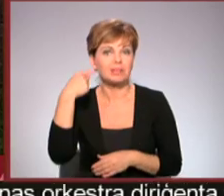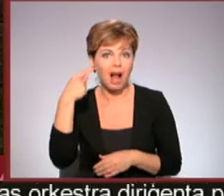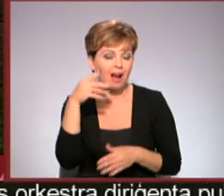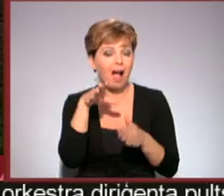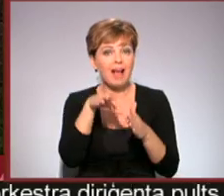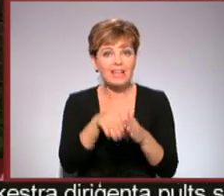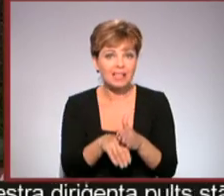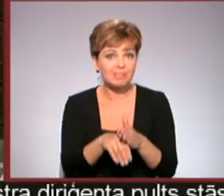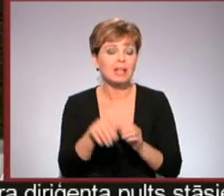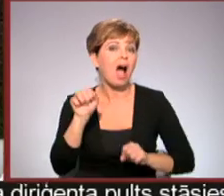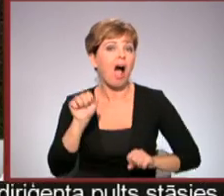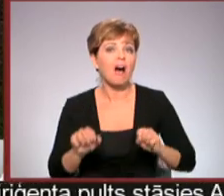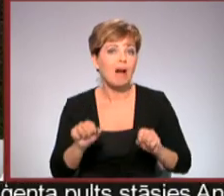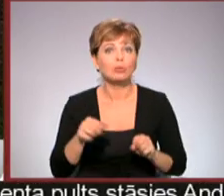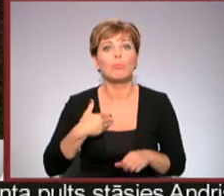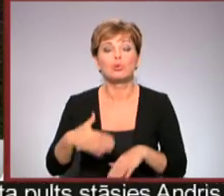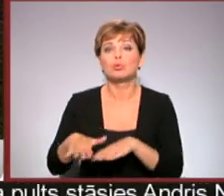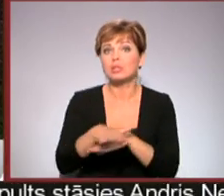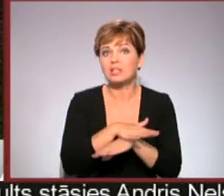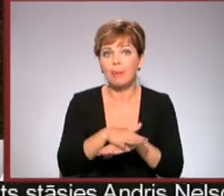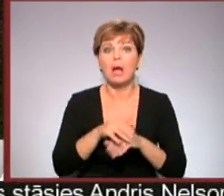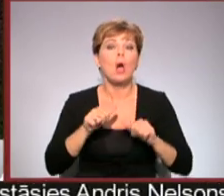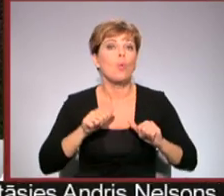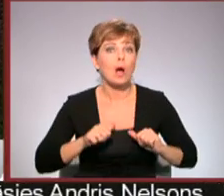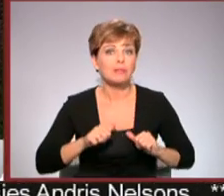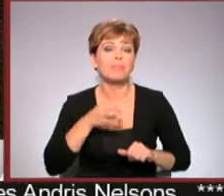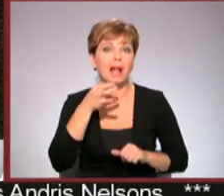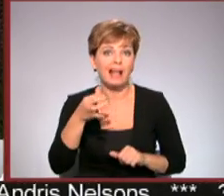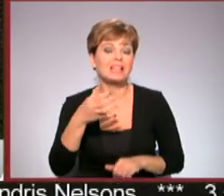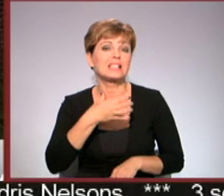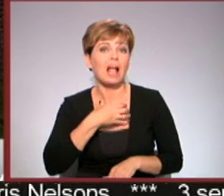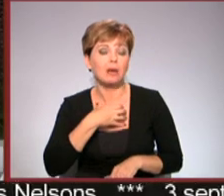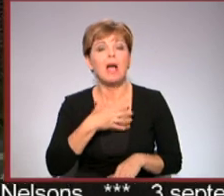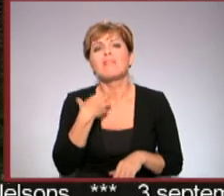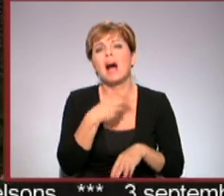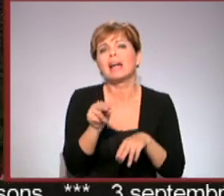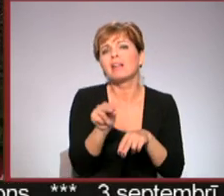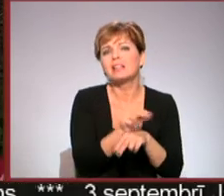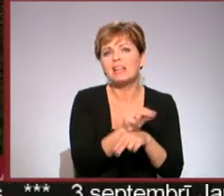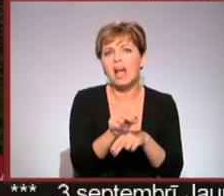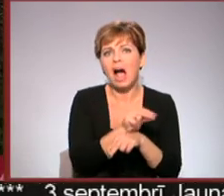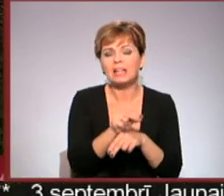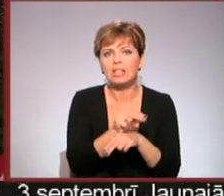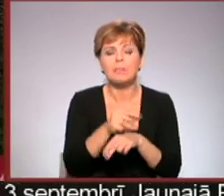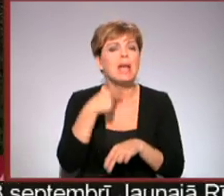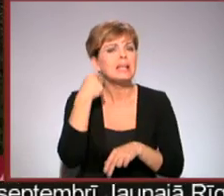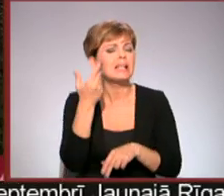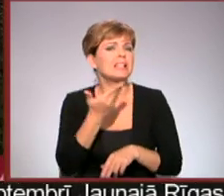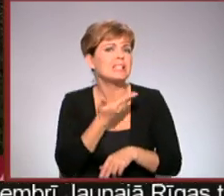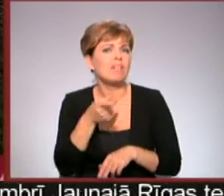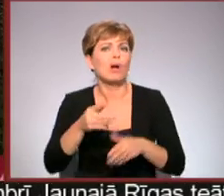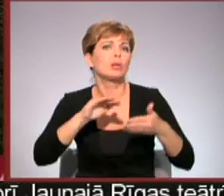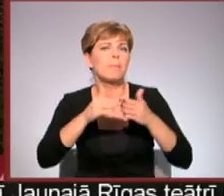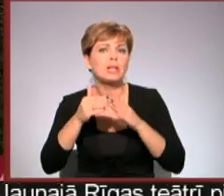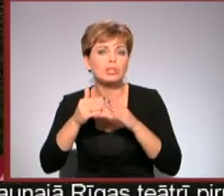šādās avantūrās, bet vispār, manuprāt, mūsu sabiedrība, godīgi sakot, ir slīma. Uz visiem vajadzīga dziedniecība. Mēs visi saprotam, ka ilgi dzīvojot pilsētā, mums